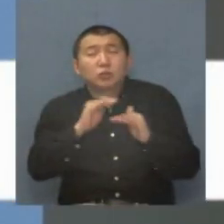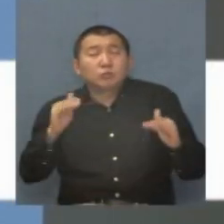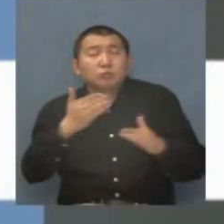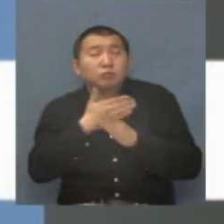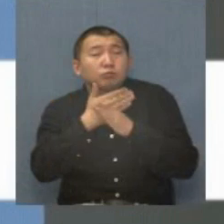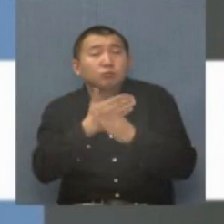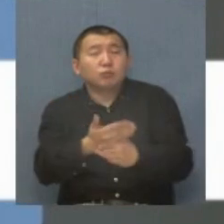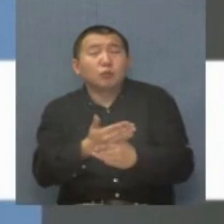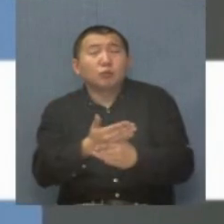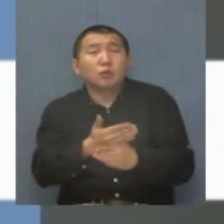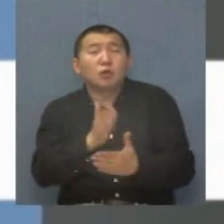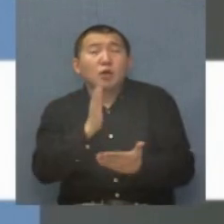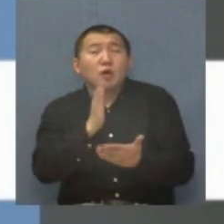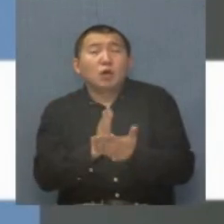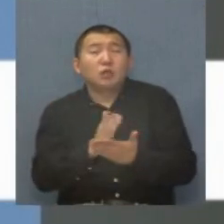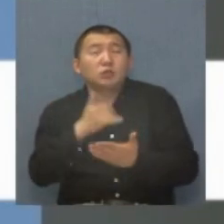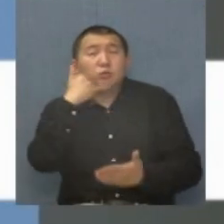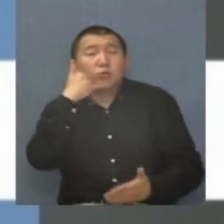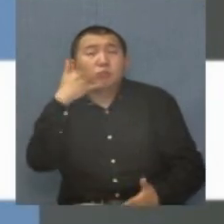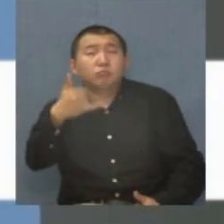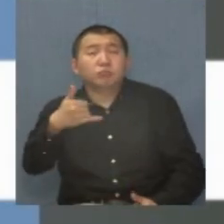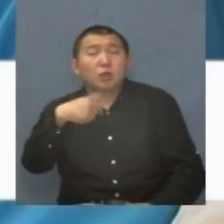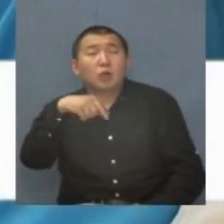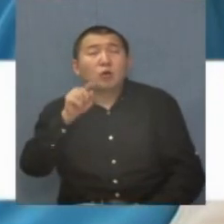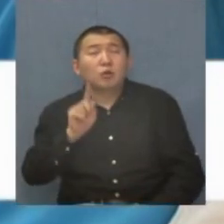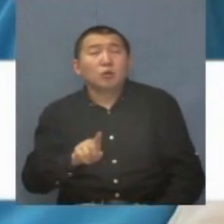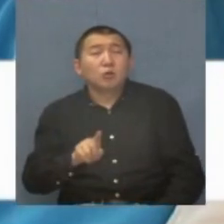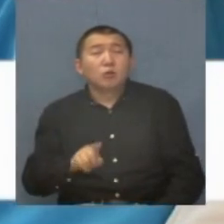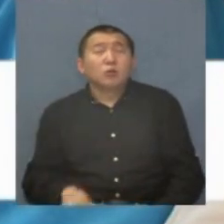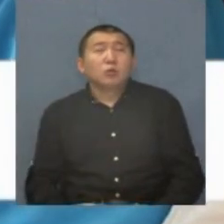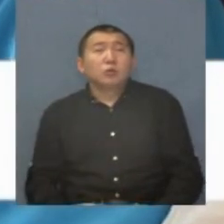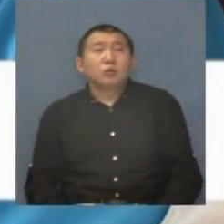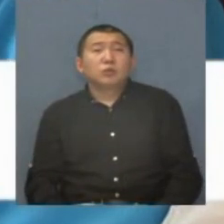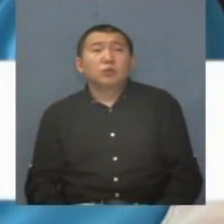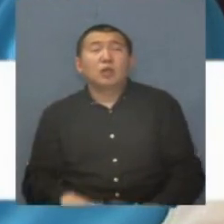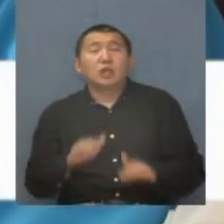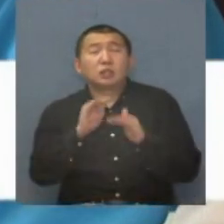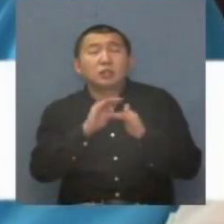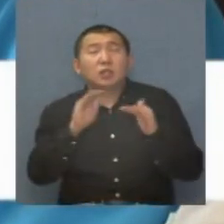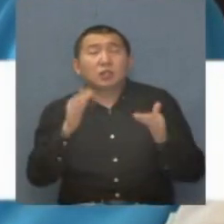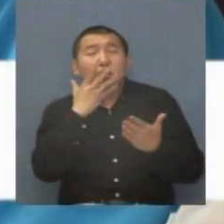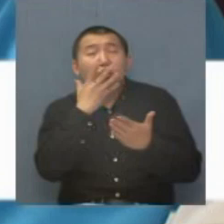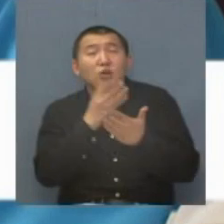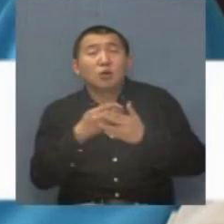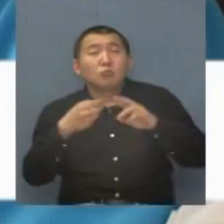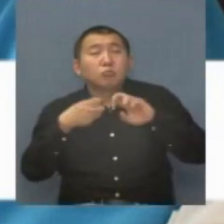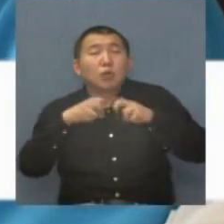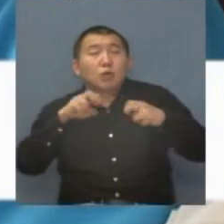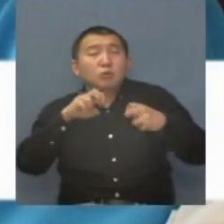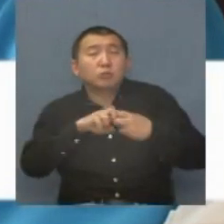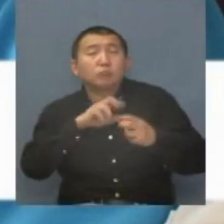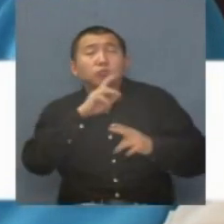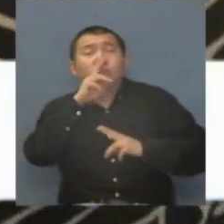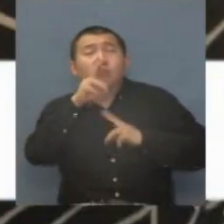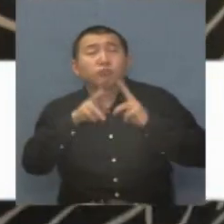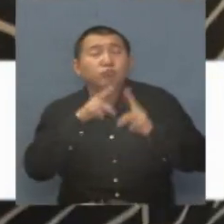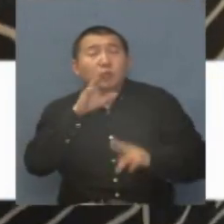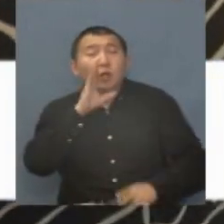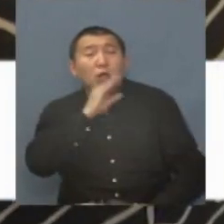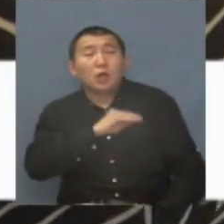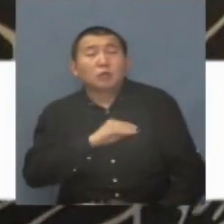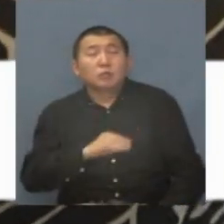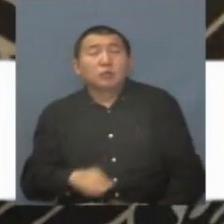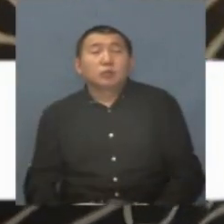үшін диспетчерлік қызметтер жұмыс істейді. Оған кәмелетке толмағандар өз проблемалары бойынша жүгіне алады. Жалпы семинардың осындай